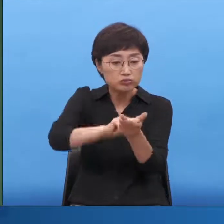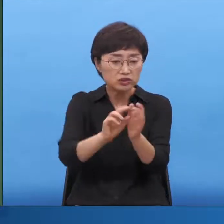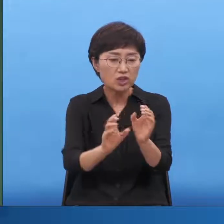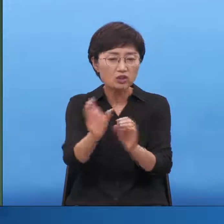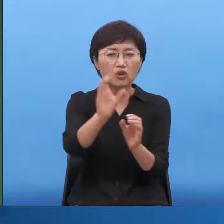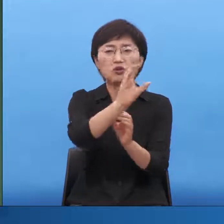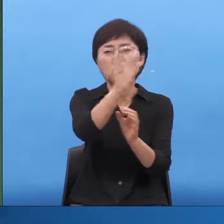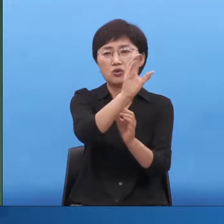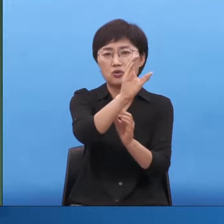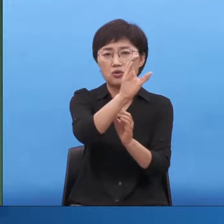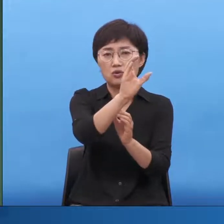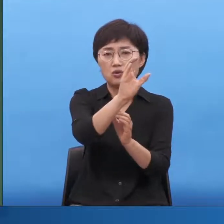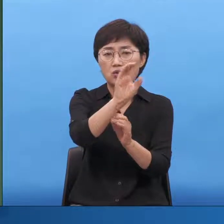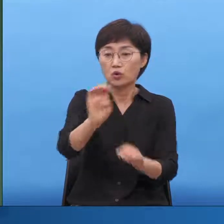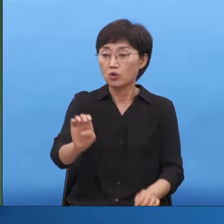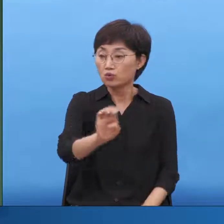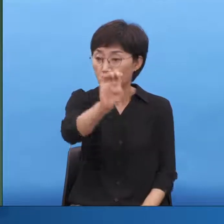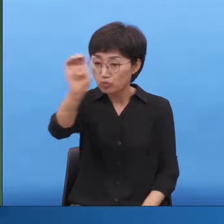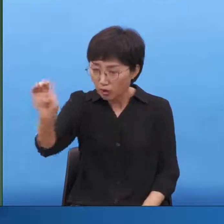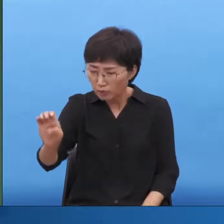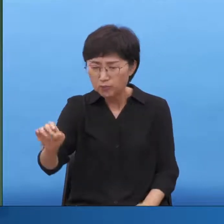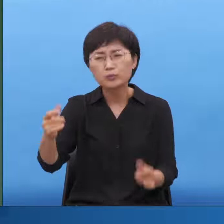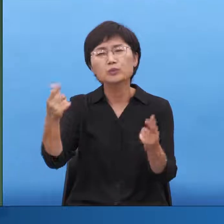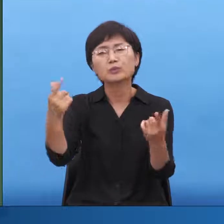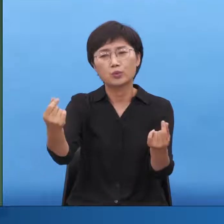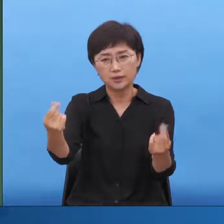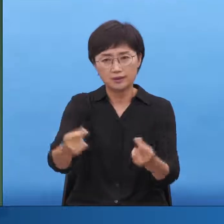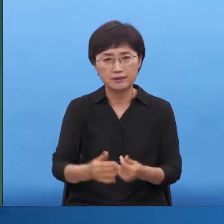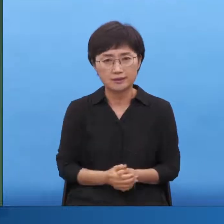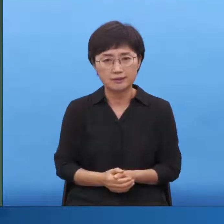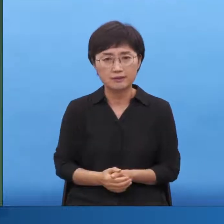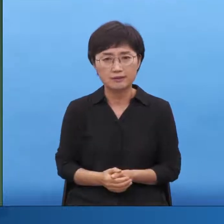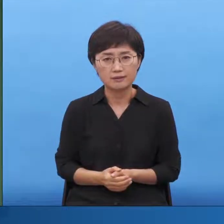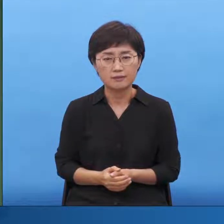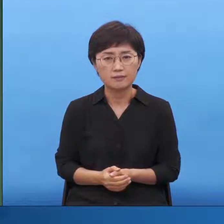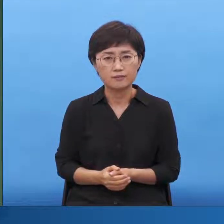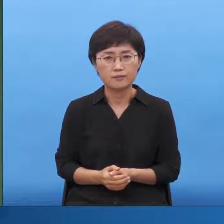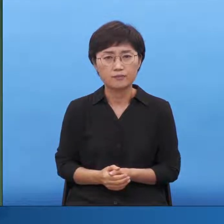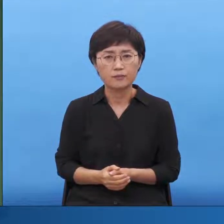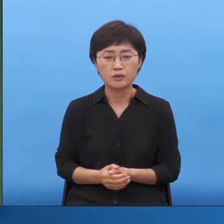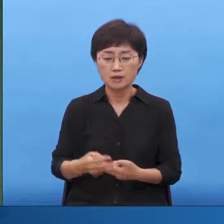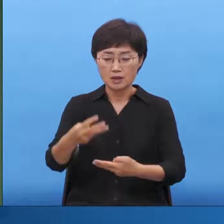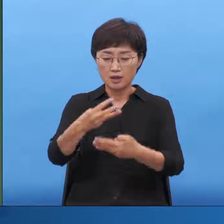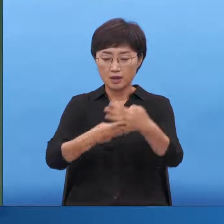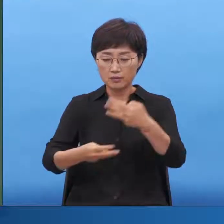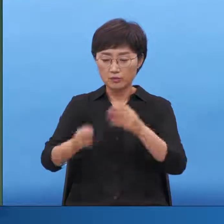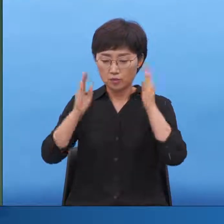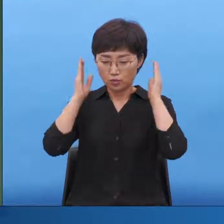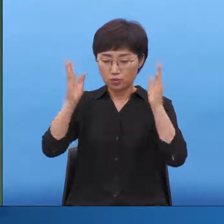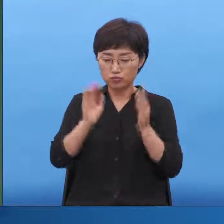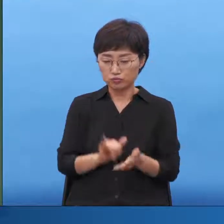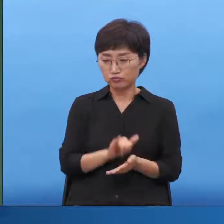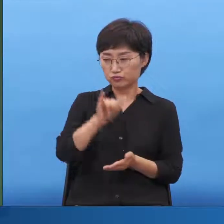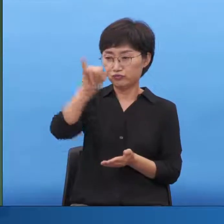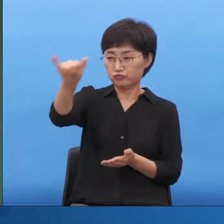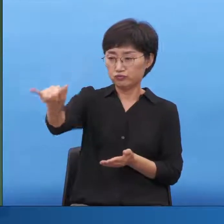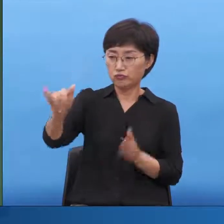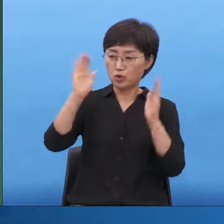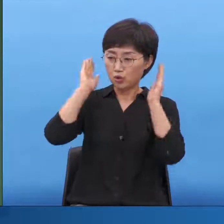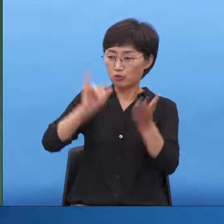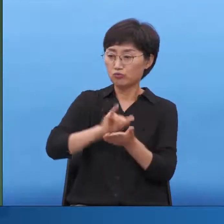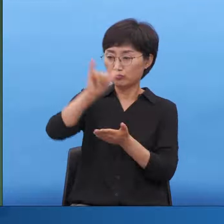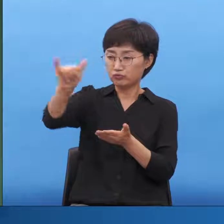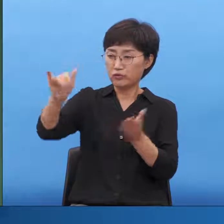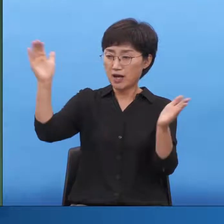日本也应该警醒，日本它只能是成长，但是只能到来属灵问题。 유럽도 마찬가지고. 欧洲也是一样的。 그러니까 렘들 지금 이 유학생도 오늘 내가 이렇게 명단을 쭉 보면서요.